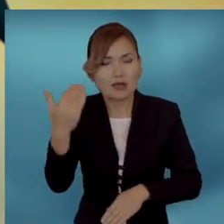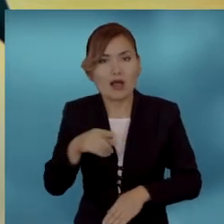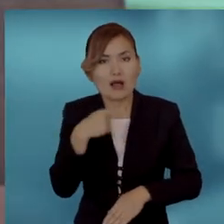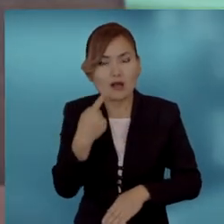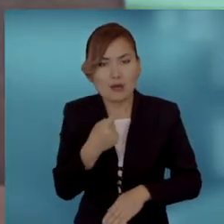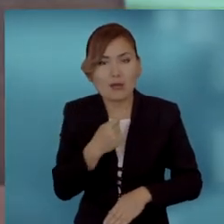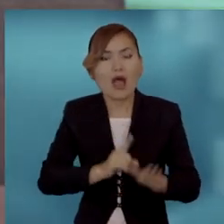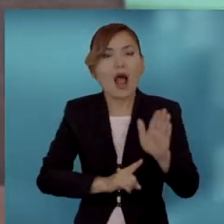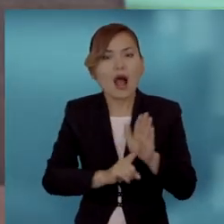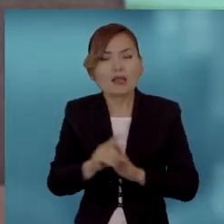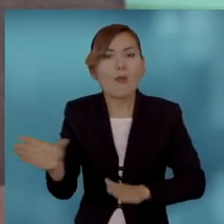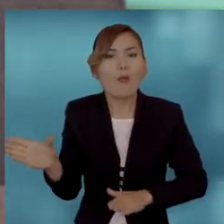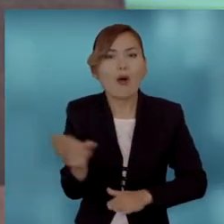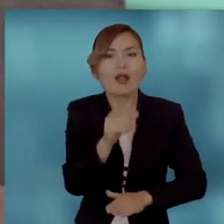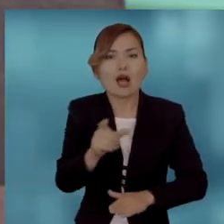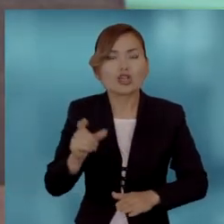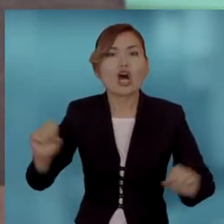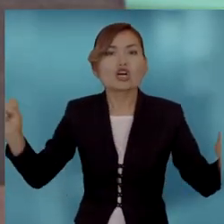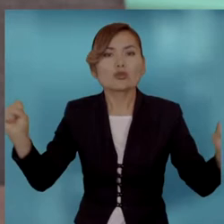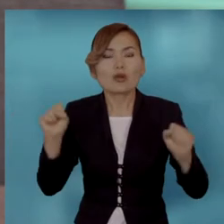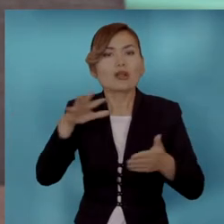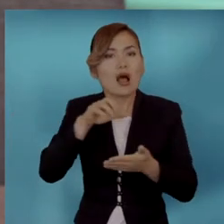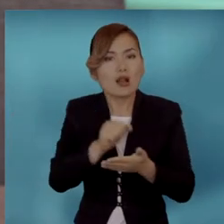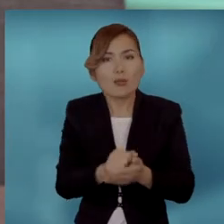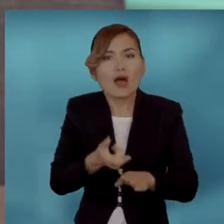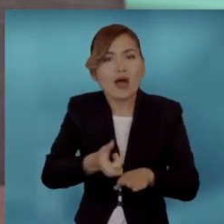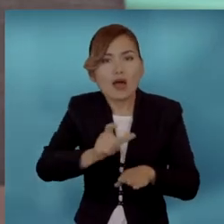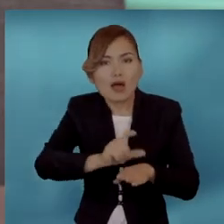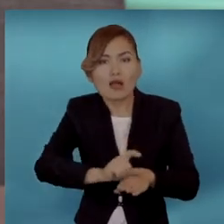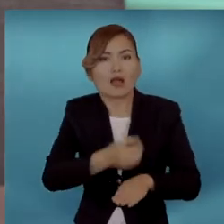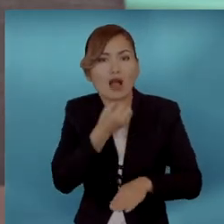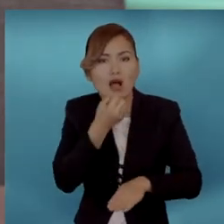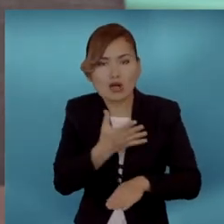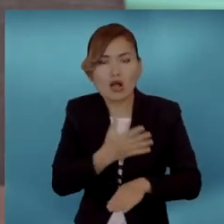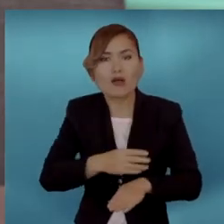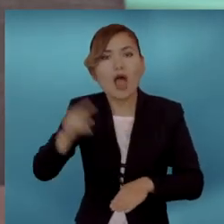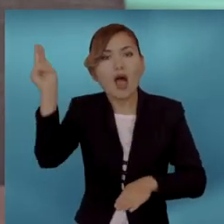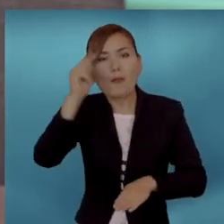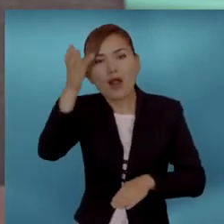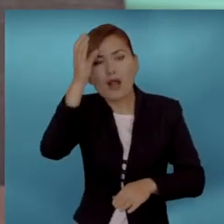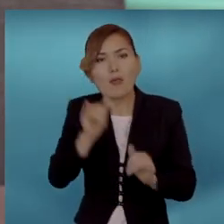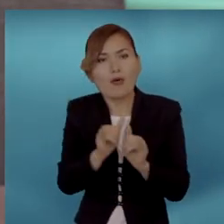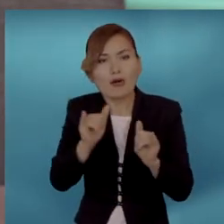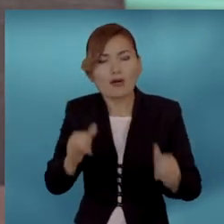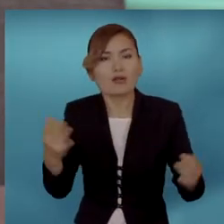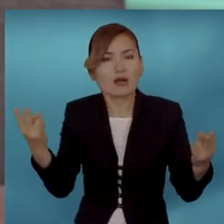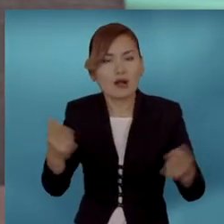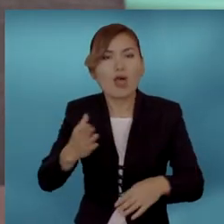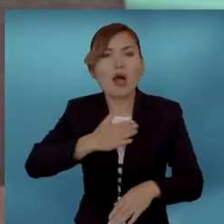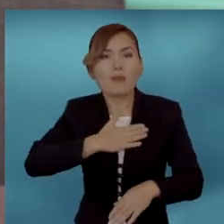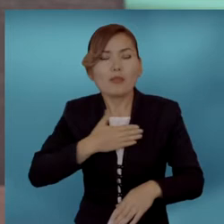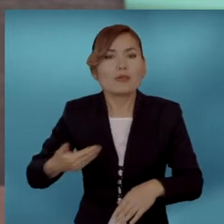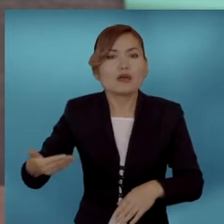санайды. Хотелось бы, чтобы ең алдымен барлық адамдар спортпен айналысса жақсы болар еді. Екіншіден білім